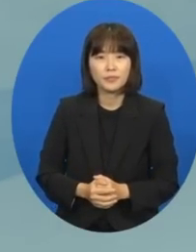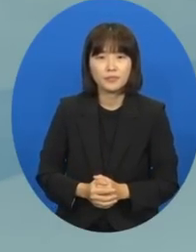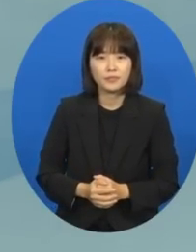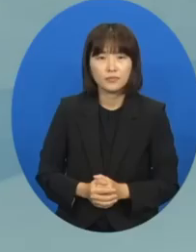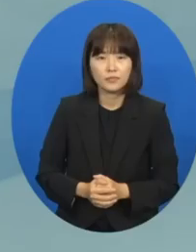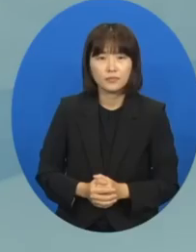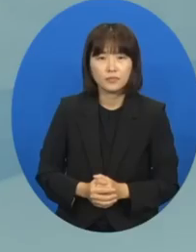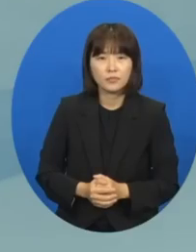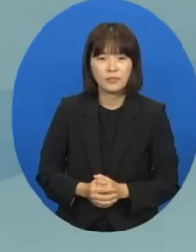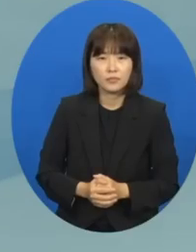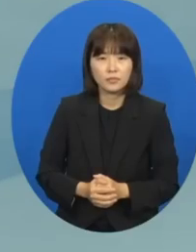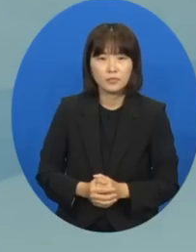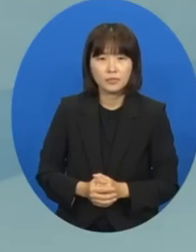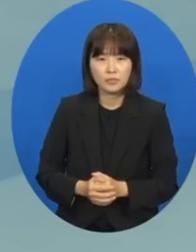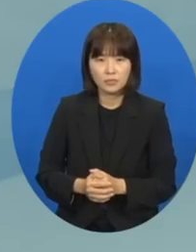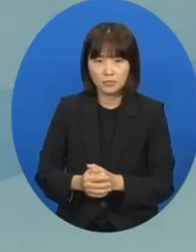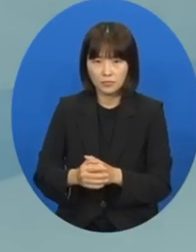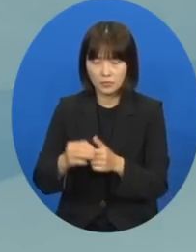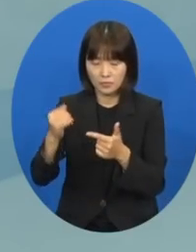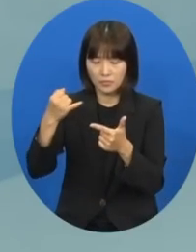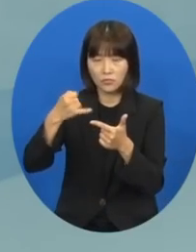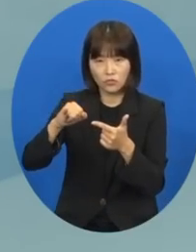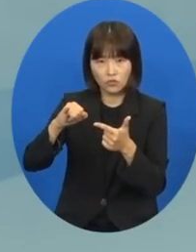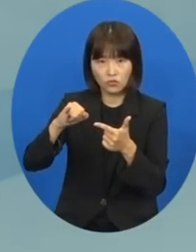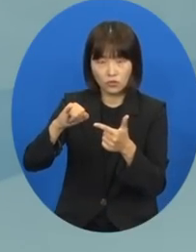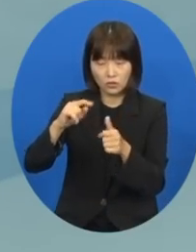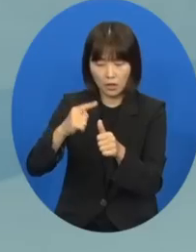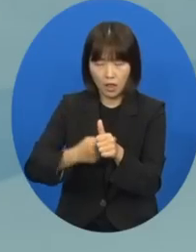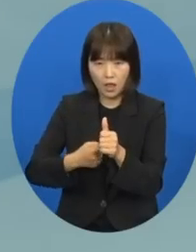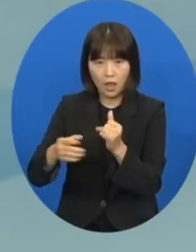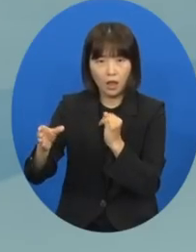딸을 갖게 됐습니다. 17년이 지나고